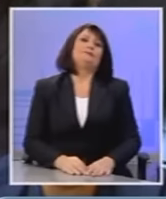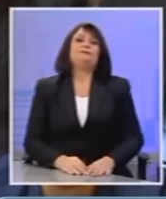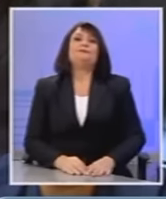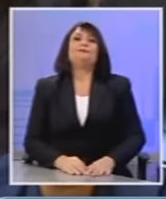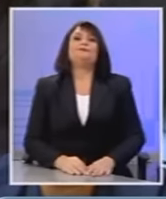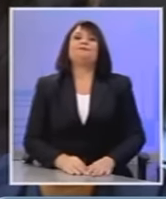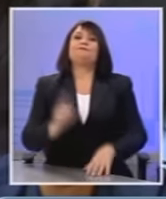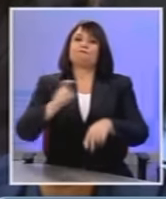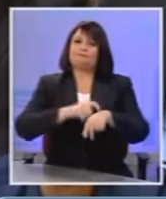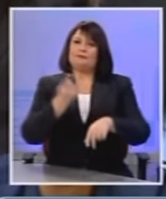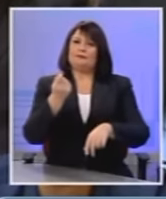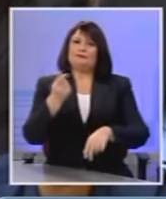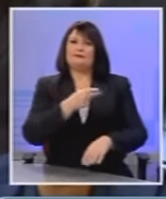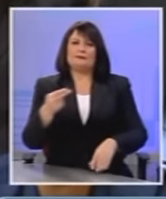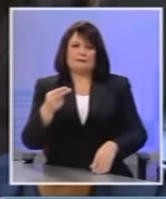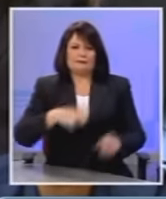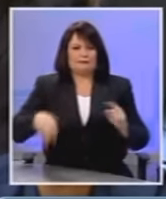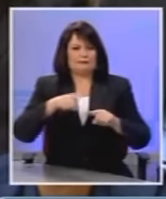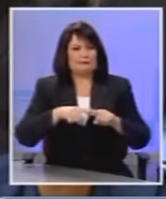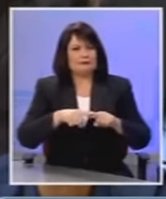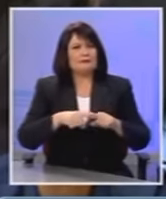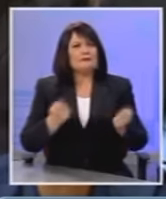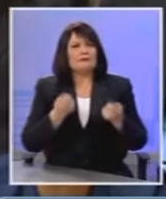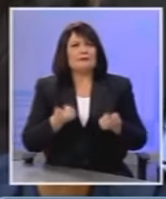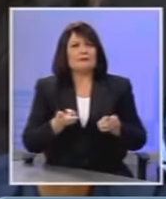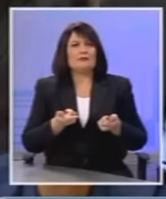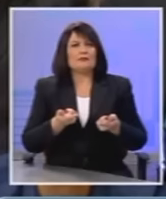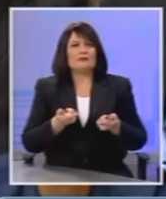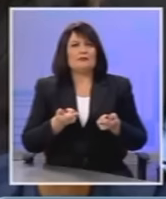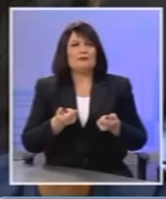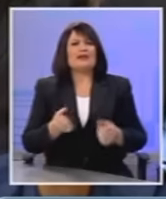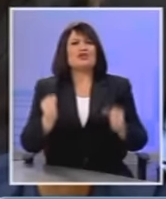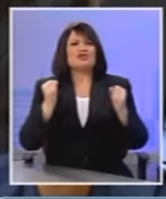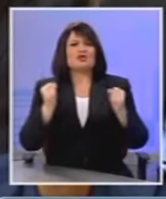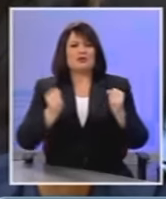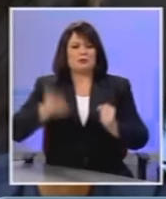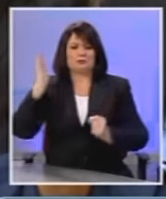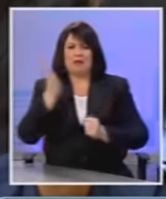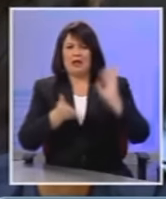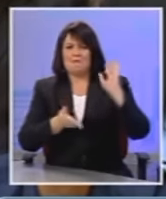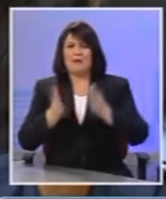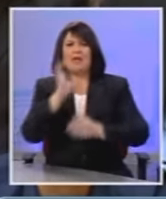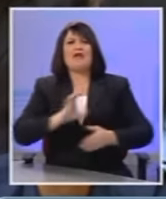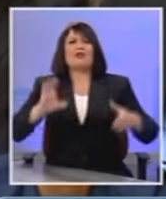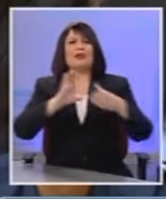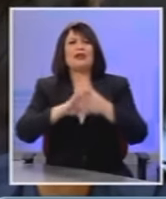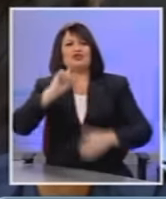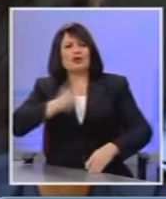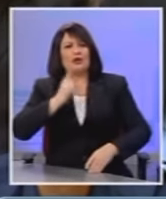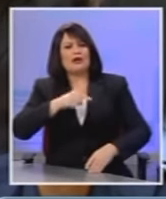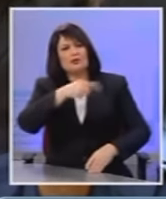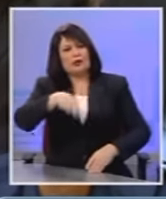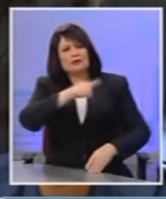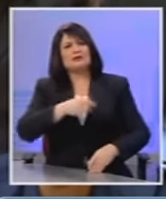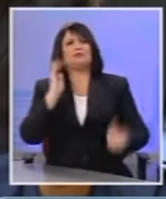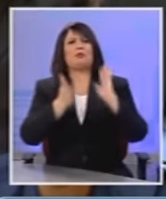να λύσετε το οικονομικό ζήτημα της χώρας, χτυπάτε ό,τι πιο ζωντανό. Κατ' επιταγήν της Ευρωπαϊκής Ενώσεως, σύμφωνα